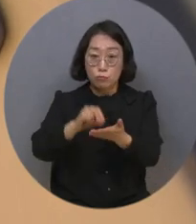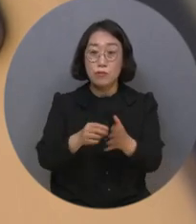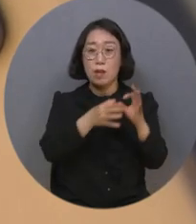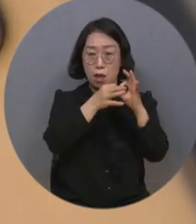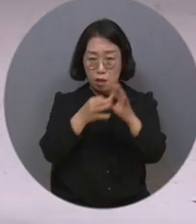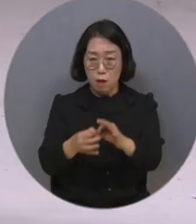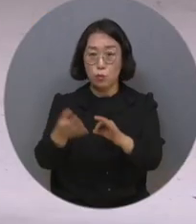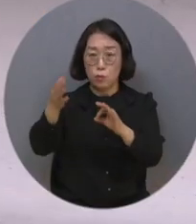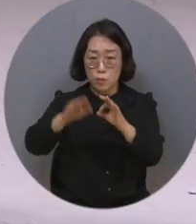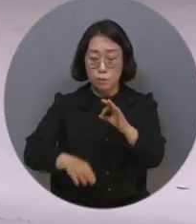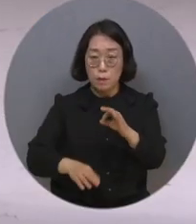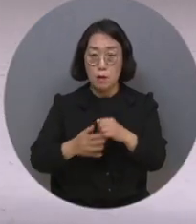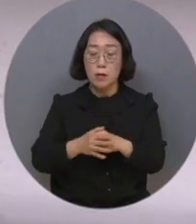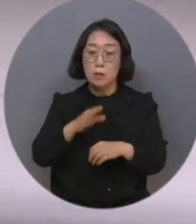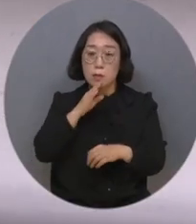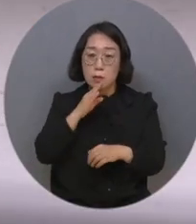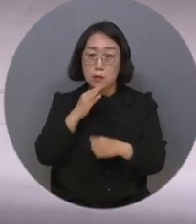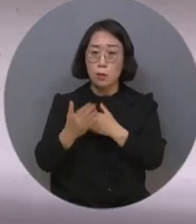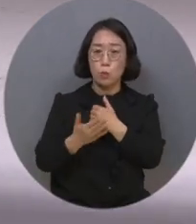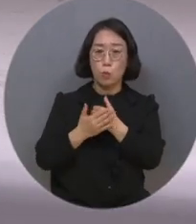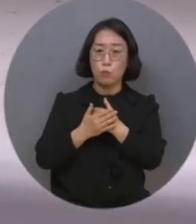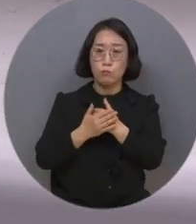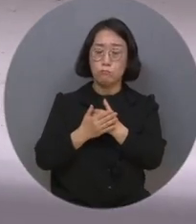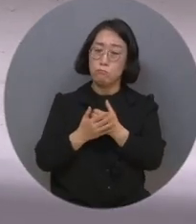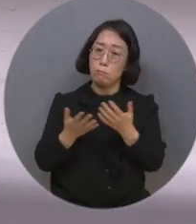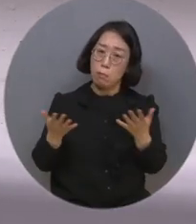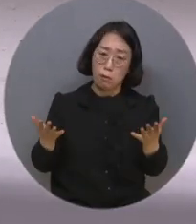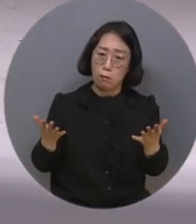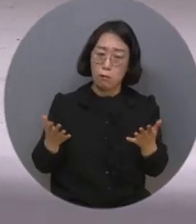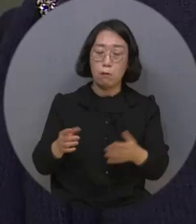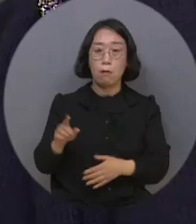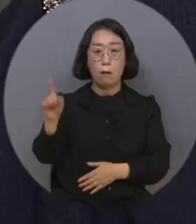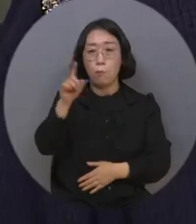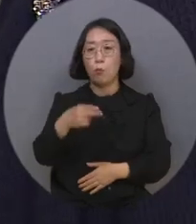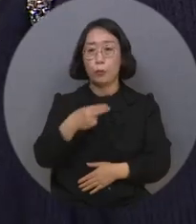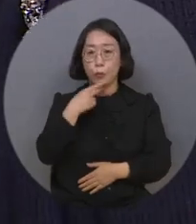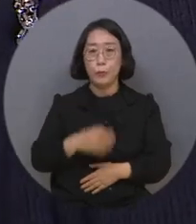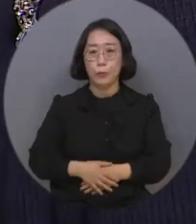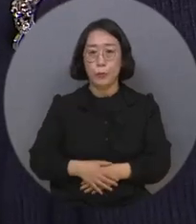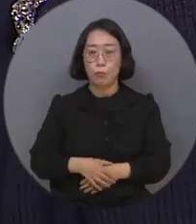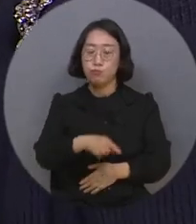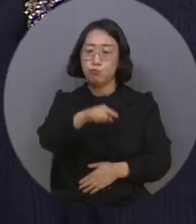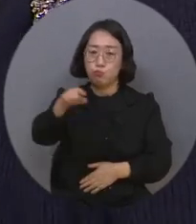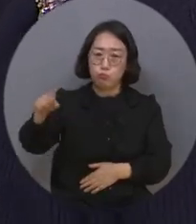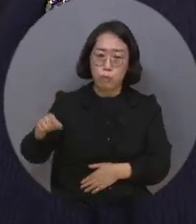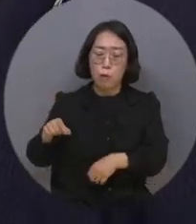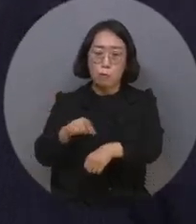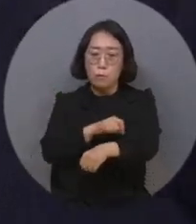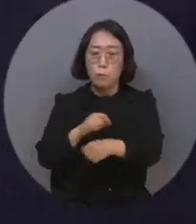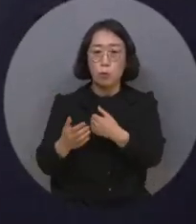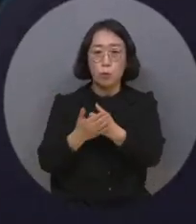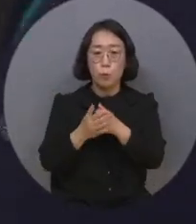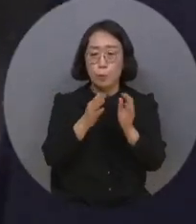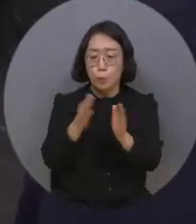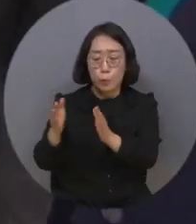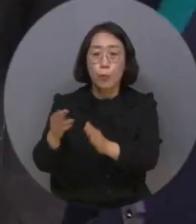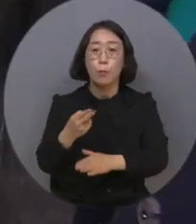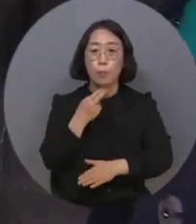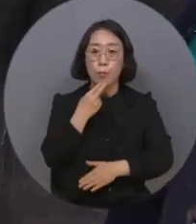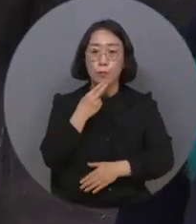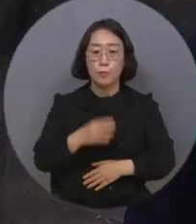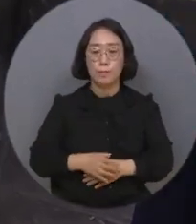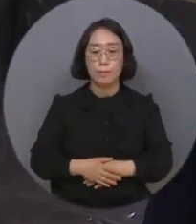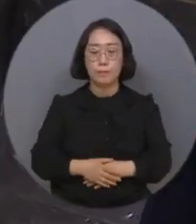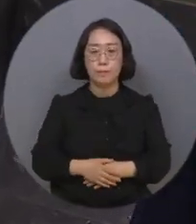문제가 이어지고 있으나 실질적인 대책은 요원한 실정입니다. 미온적인 태도에 특별한 조치는 이어지고 있지